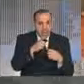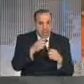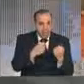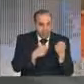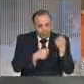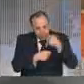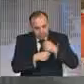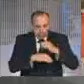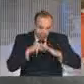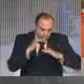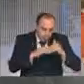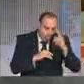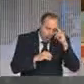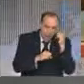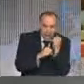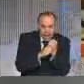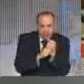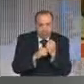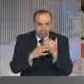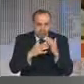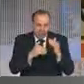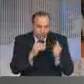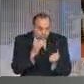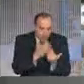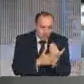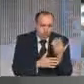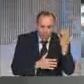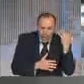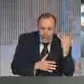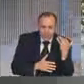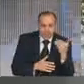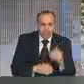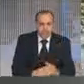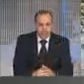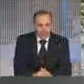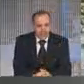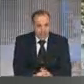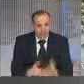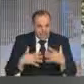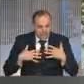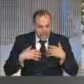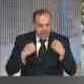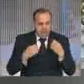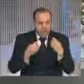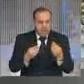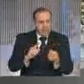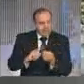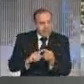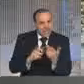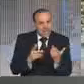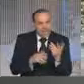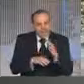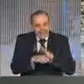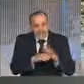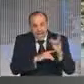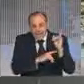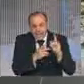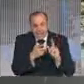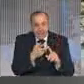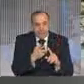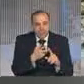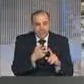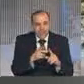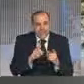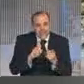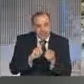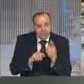وابتكرت ليجمع المنتوج بين الاصاله والحداثه والتفه ايضا حاولنا باش نعطيو لمسه اع صناعات التقليديه وعليها